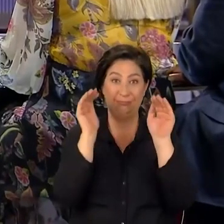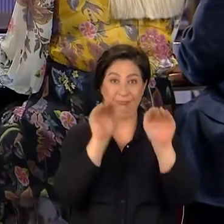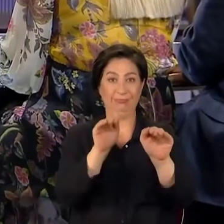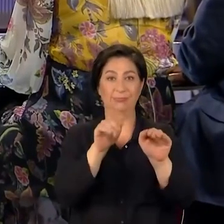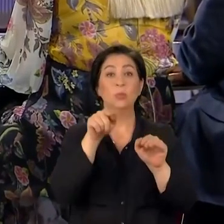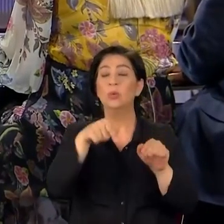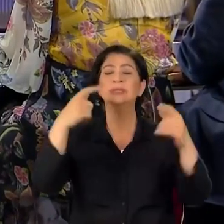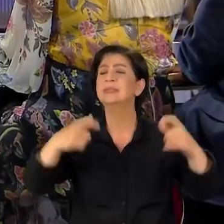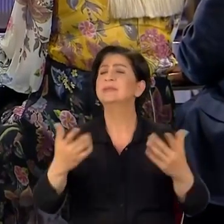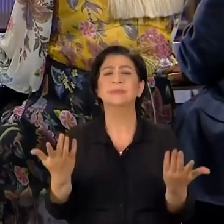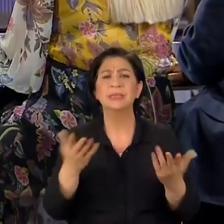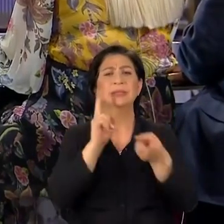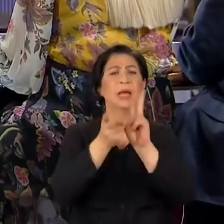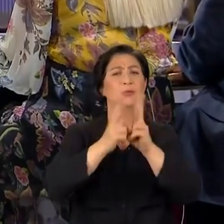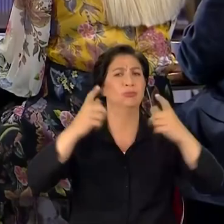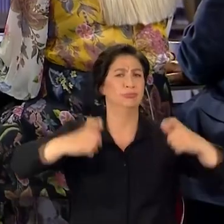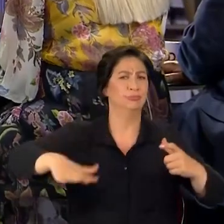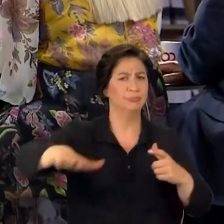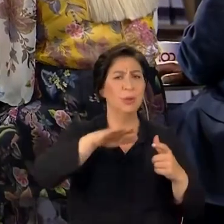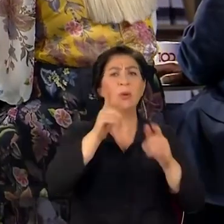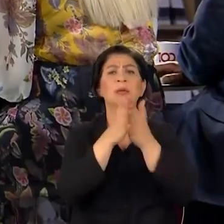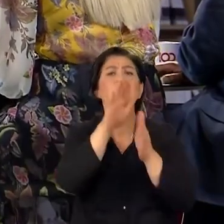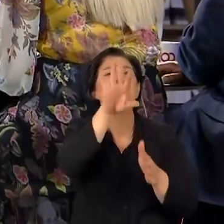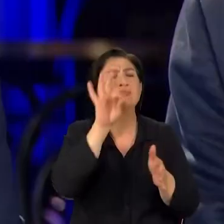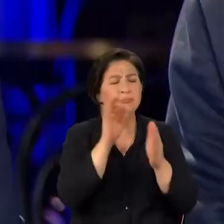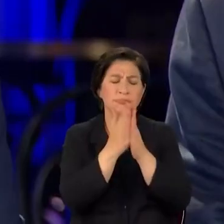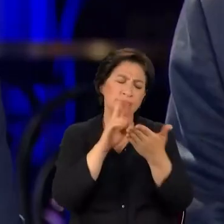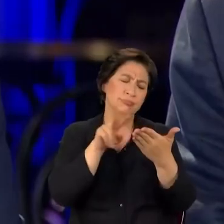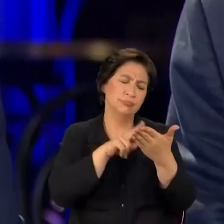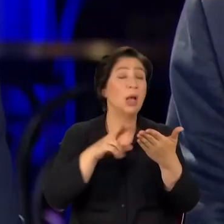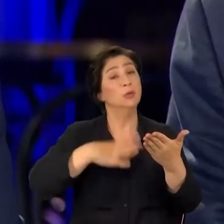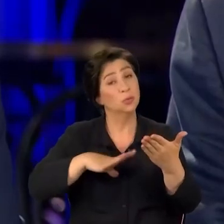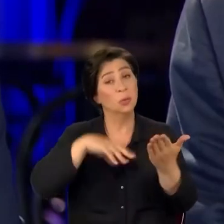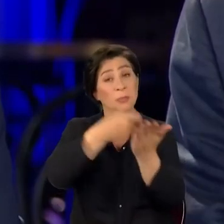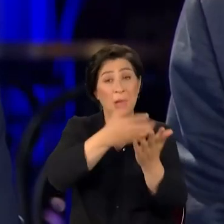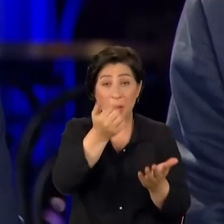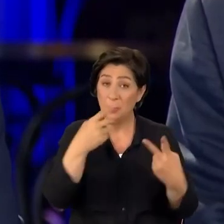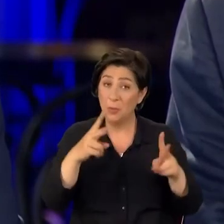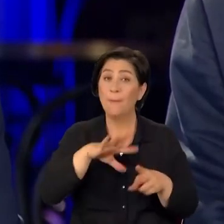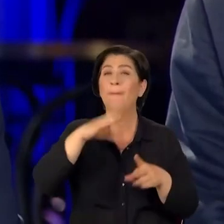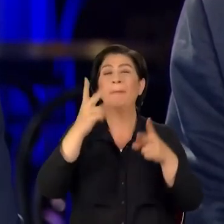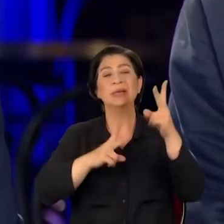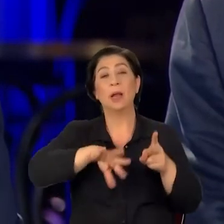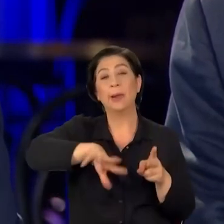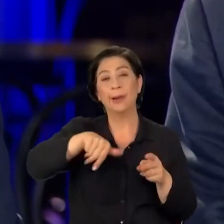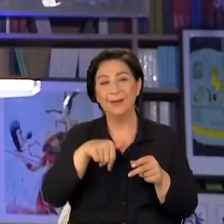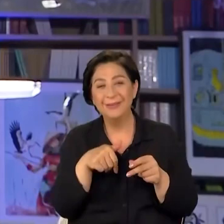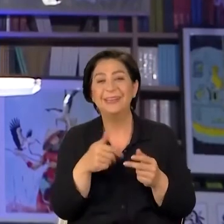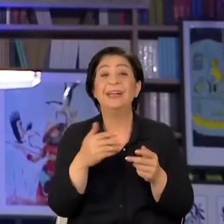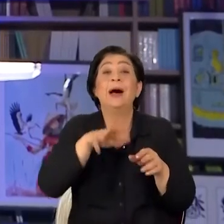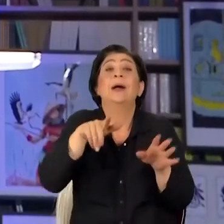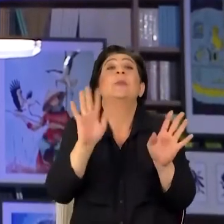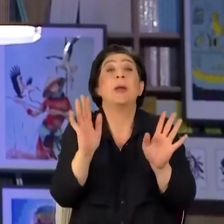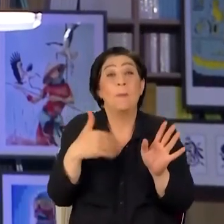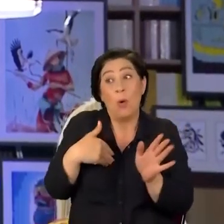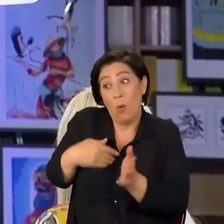gerçekten, bizim kabaremiz. Burada gelenler bu kitapları karıştırabiliyorlar. Hatta satın alabiliyorlar. Hatta bazıları araklıyorlar da. Ben de diyorum ki araklamayın